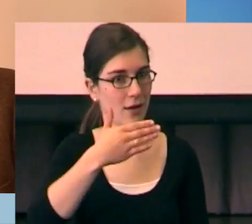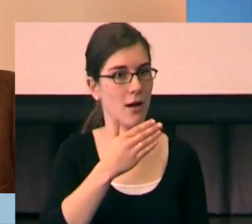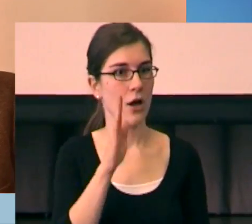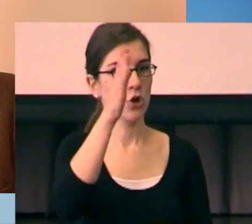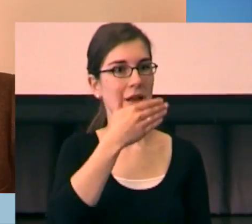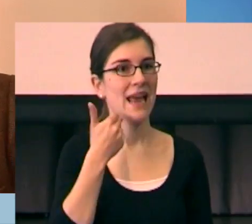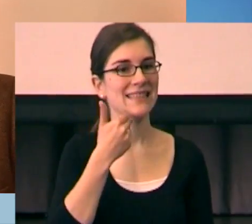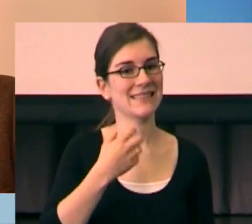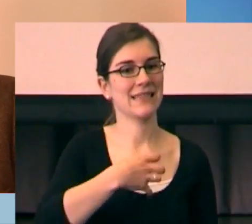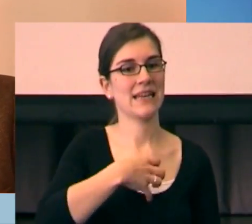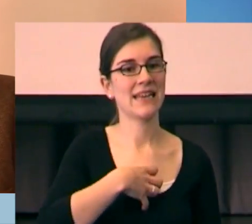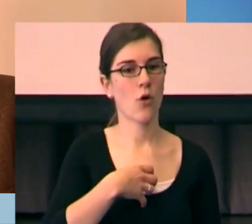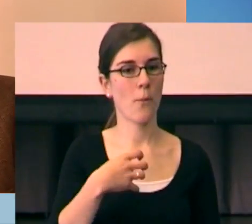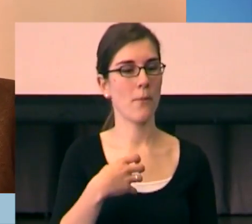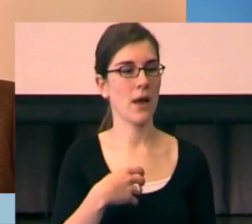hier am Klinikum Kassel.